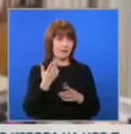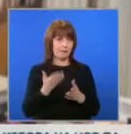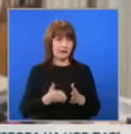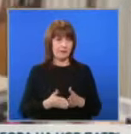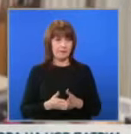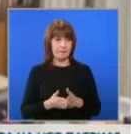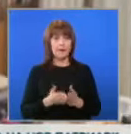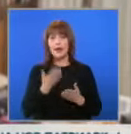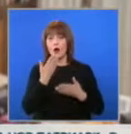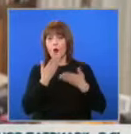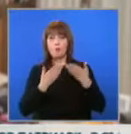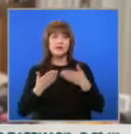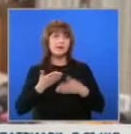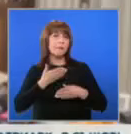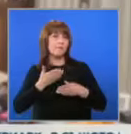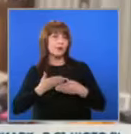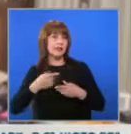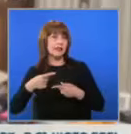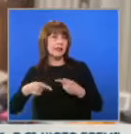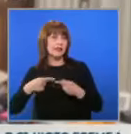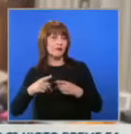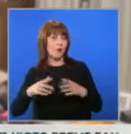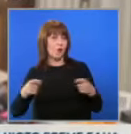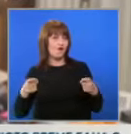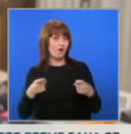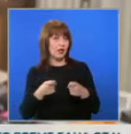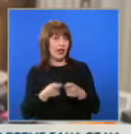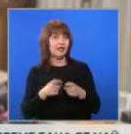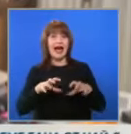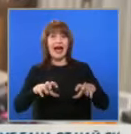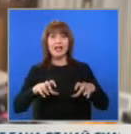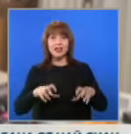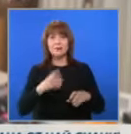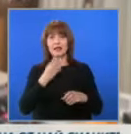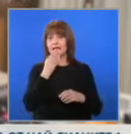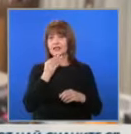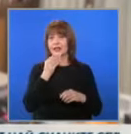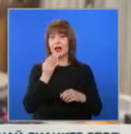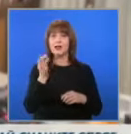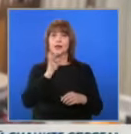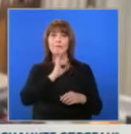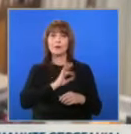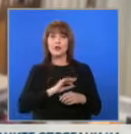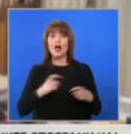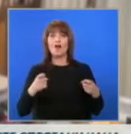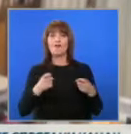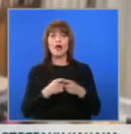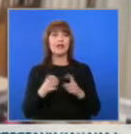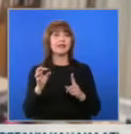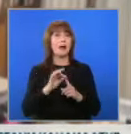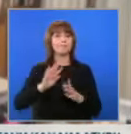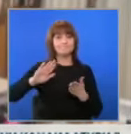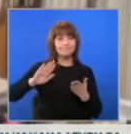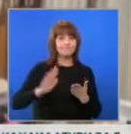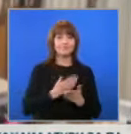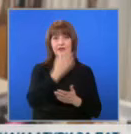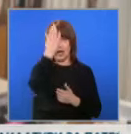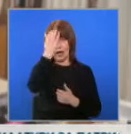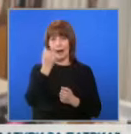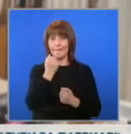месец. Обсъдихме последното развитие около войната, включително ангажимента на Израел да постигне военните си цели, елиминиране на